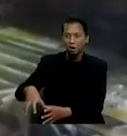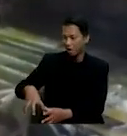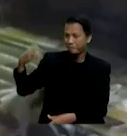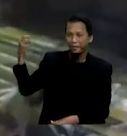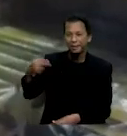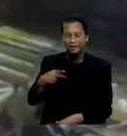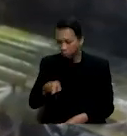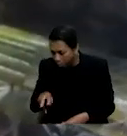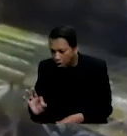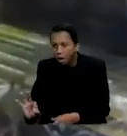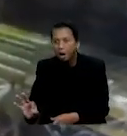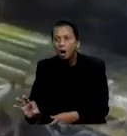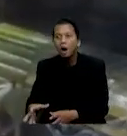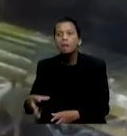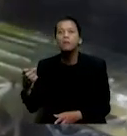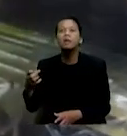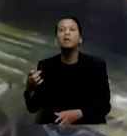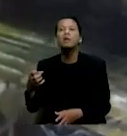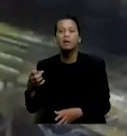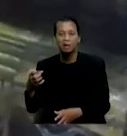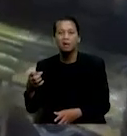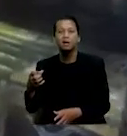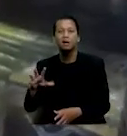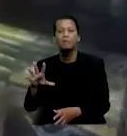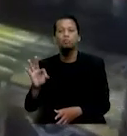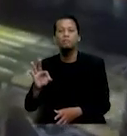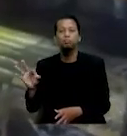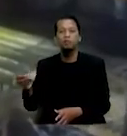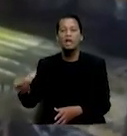kasih 50 ribuan dua tuh. Mama,